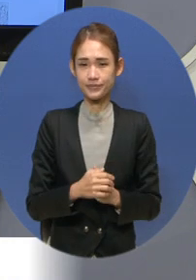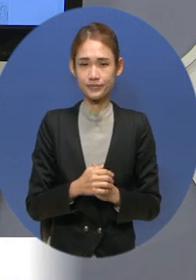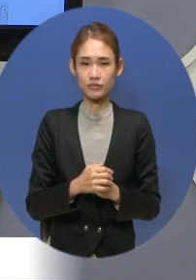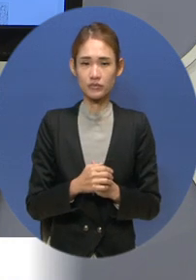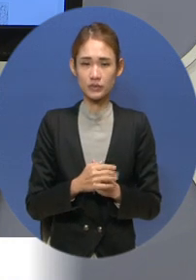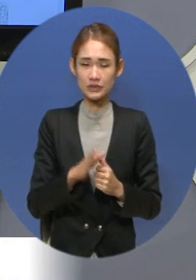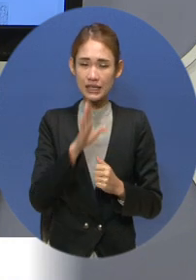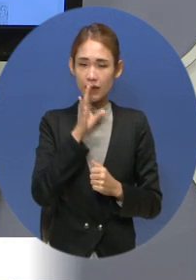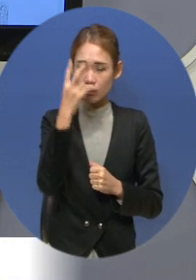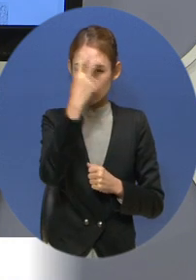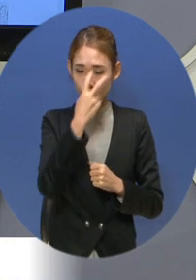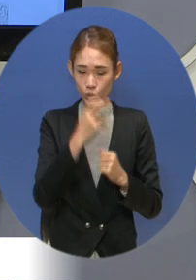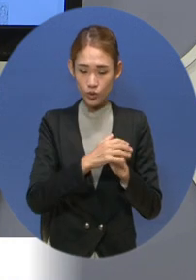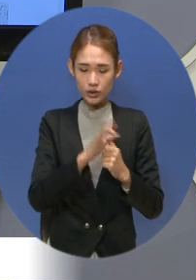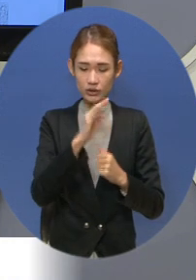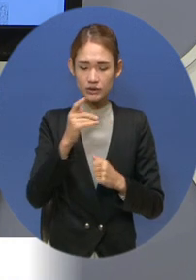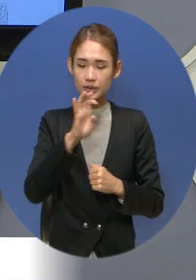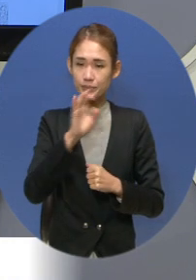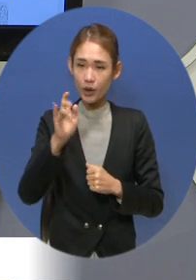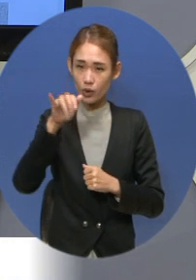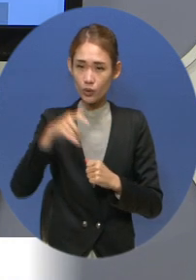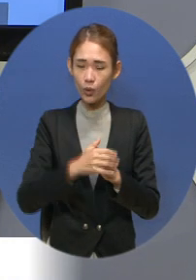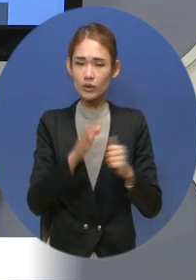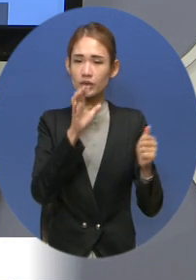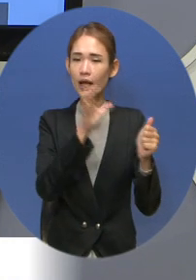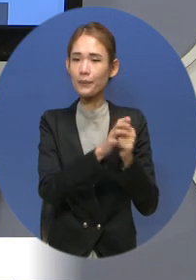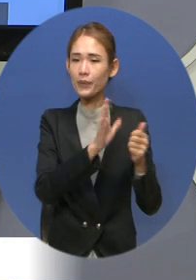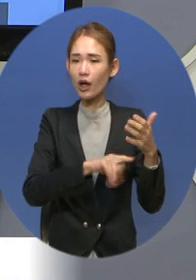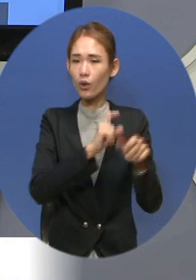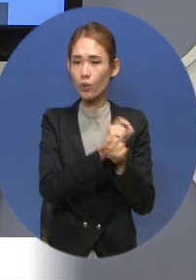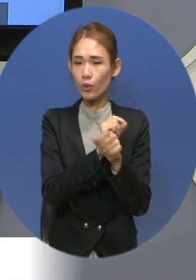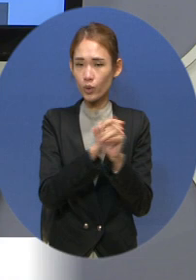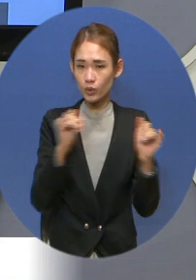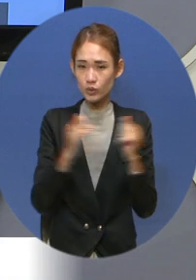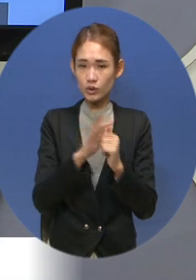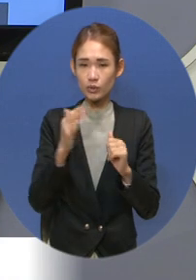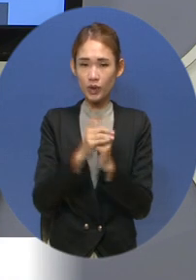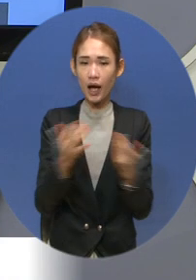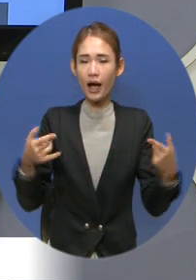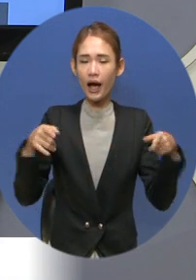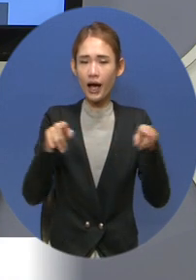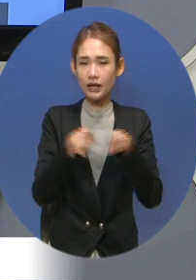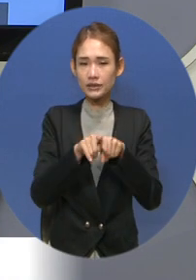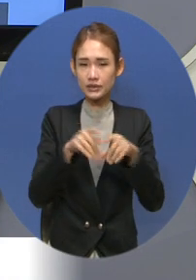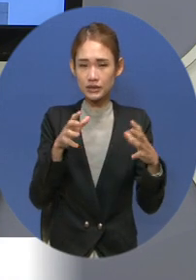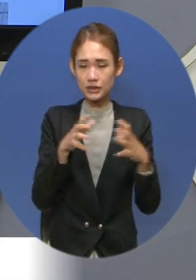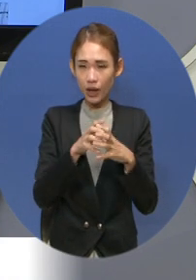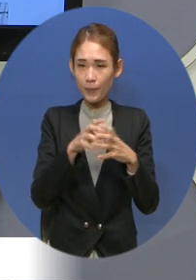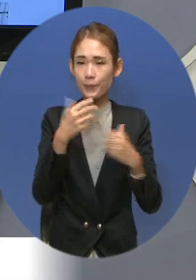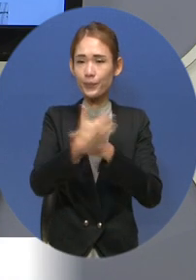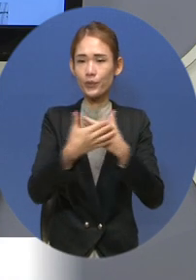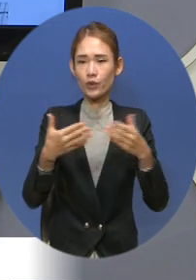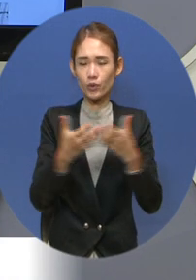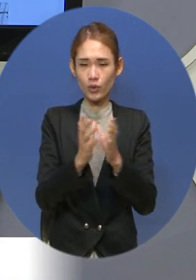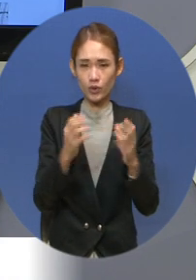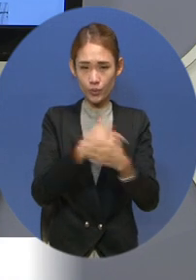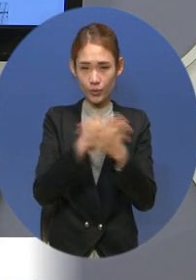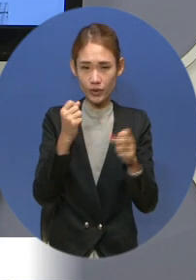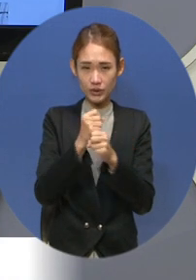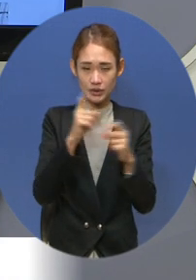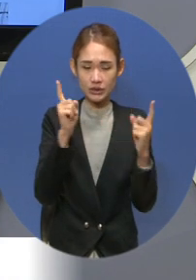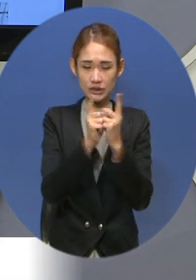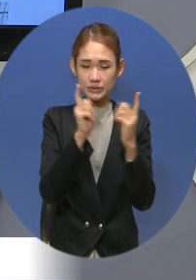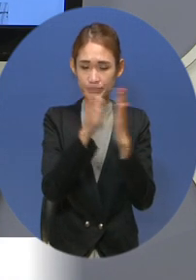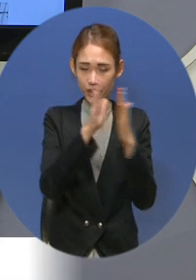사실 조사는 돈의 읍면동 담당 공무원과 통 리장 이 합동조사 반을 편성해 직접 대상 가구를